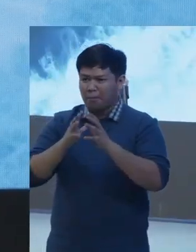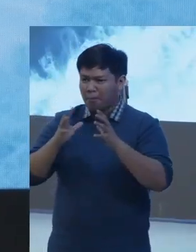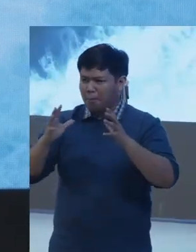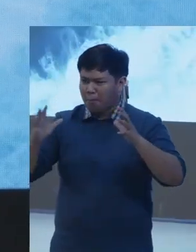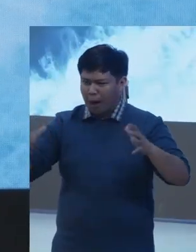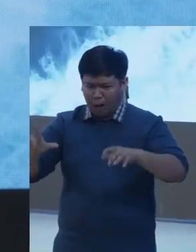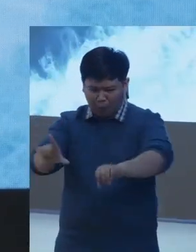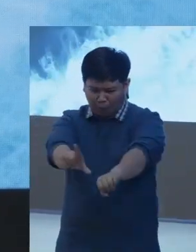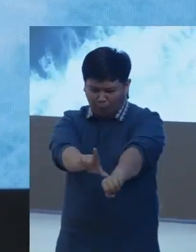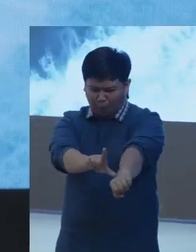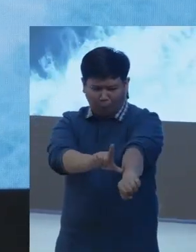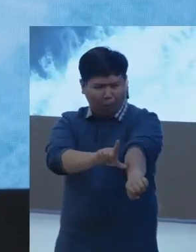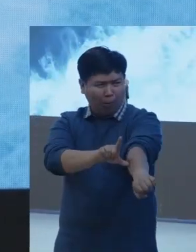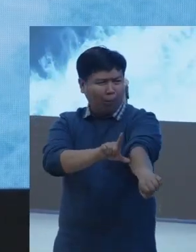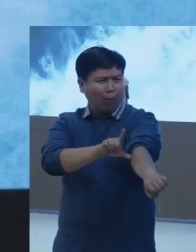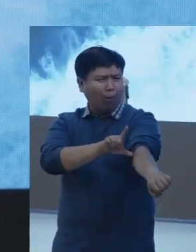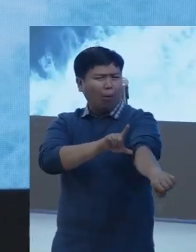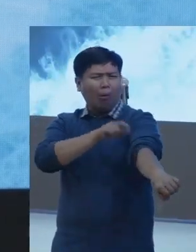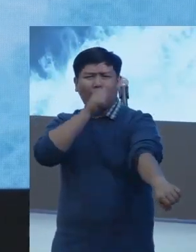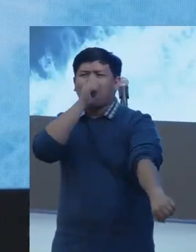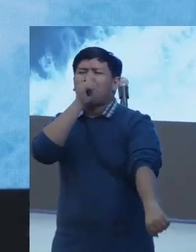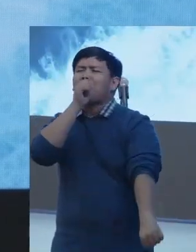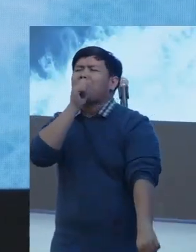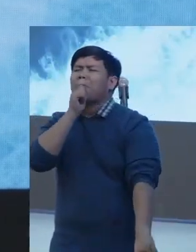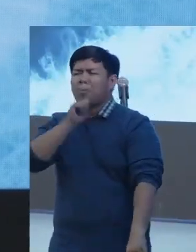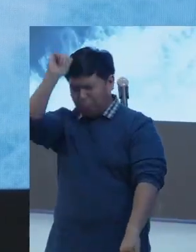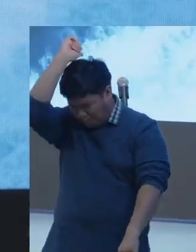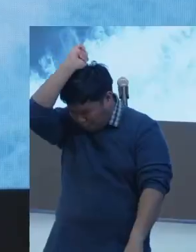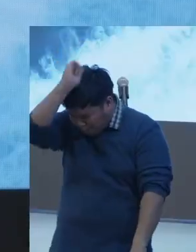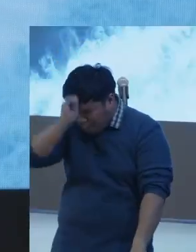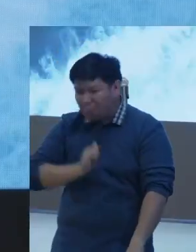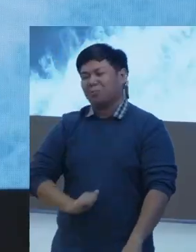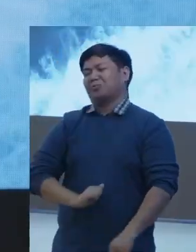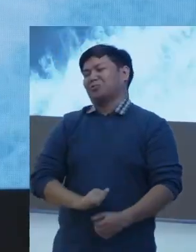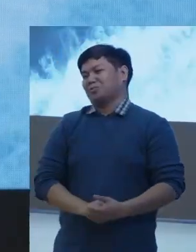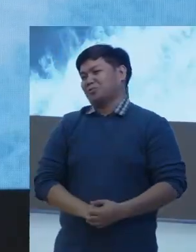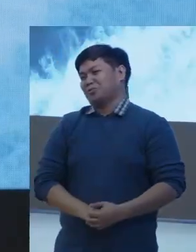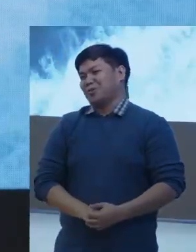length na parang